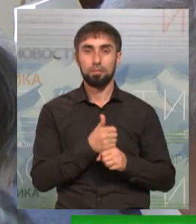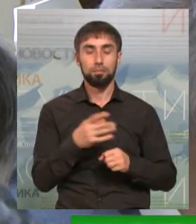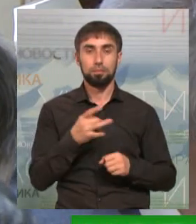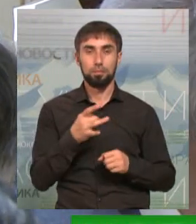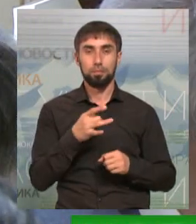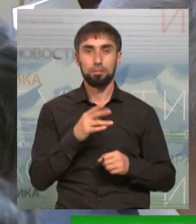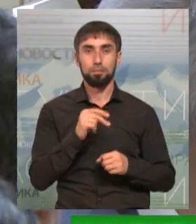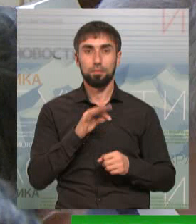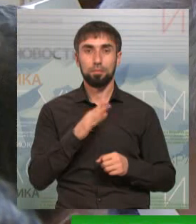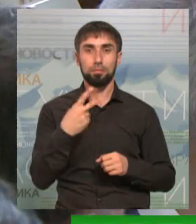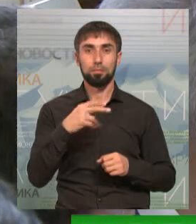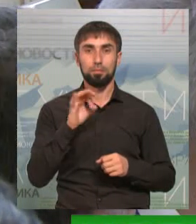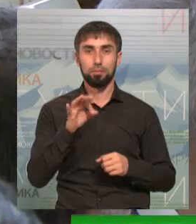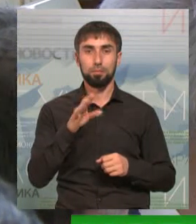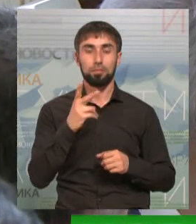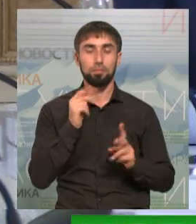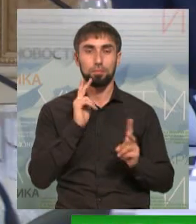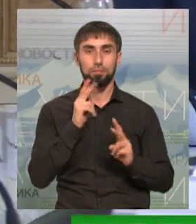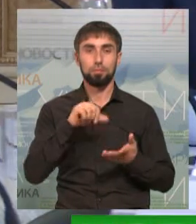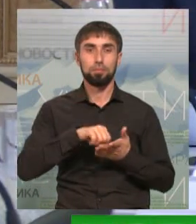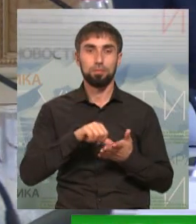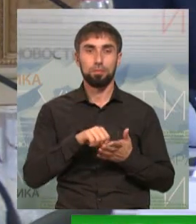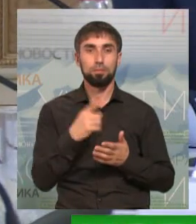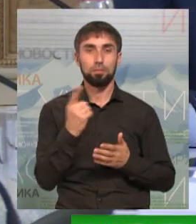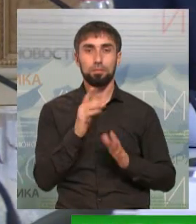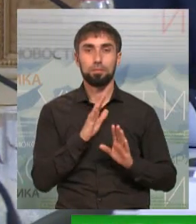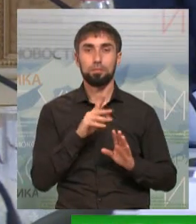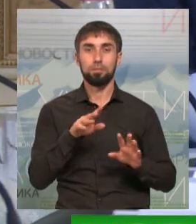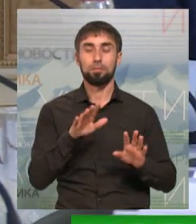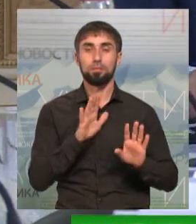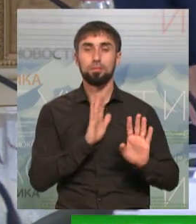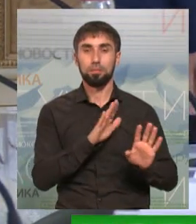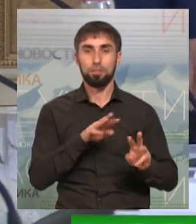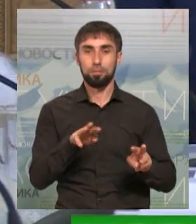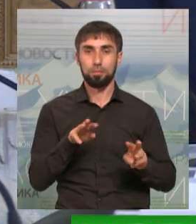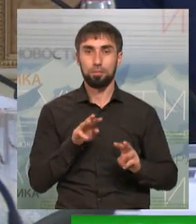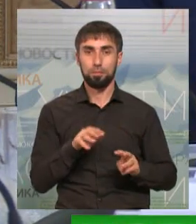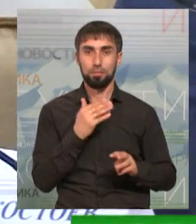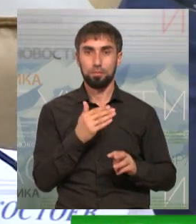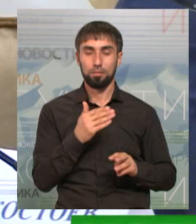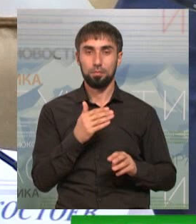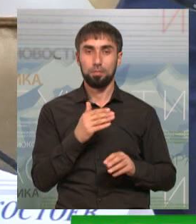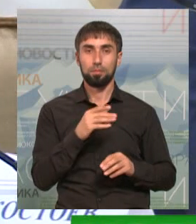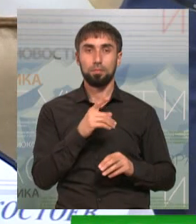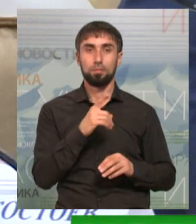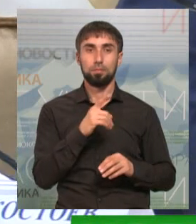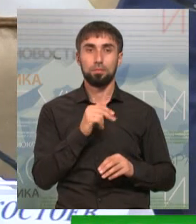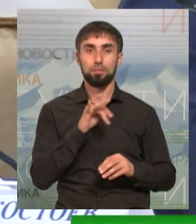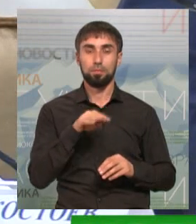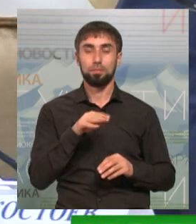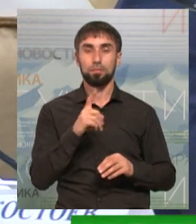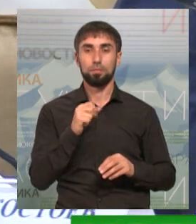Калиматов 20 октября на совещании с участием первого замминистра сельского хозяйства России Джамбулата Хатуова.